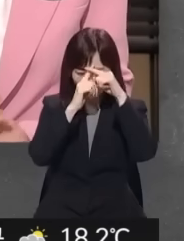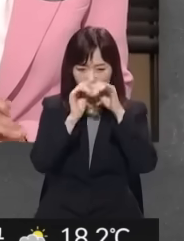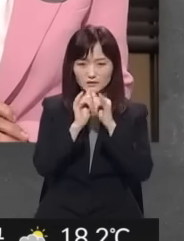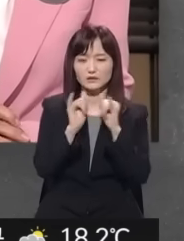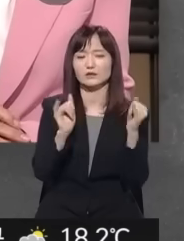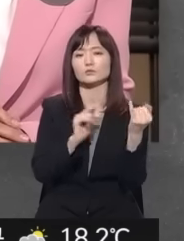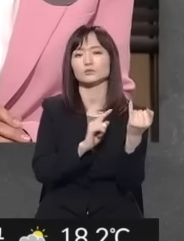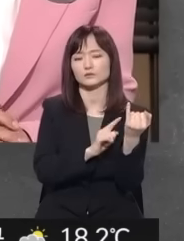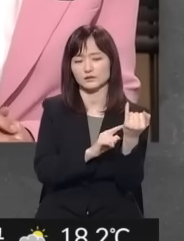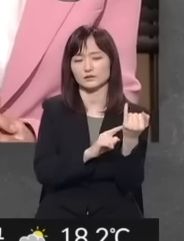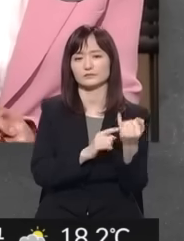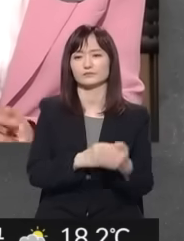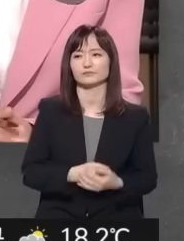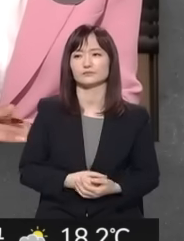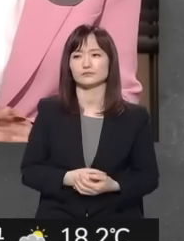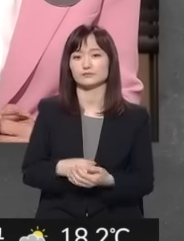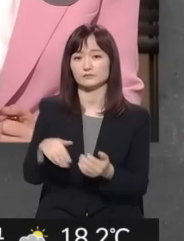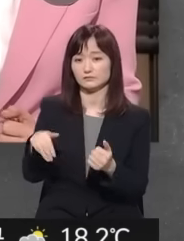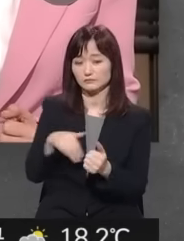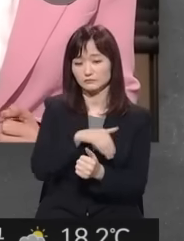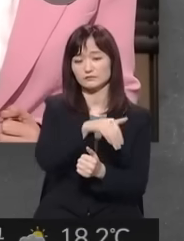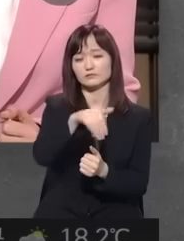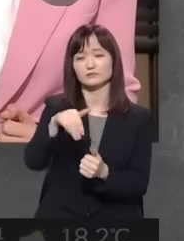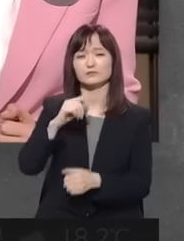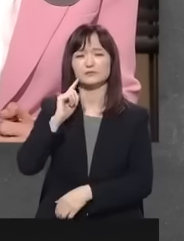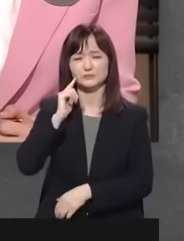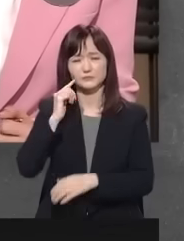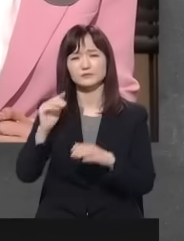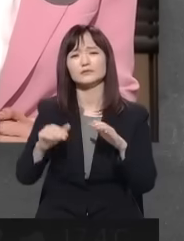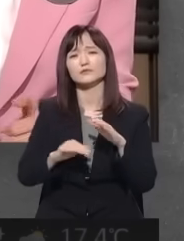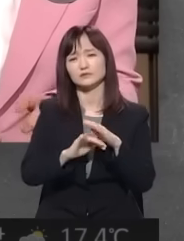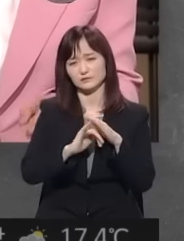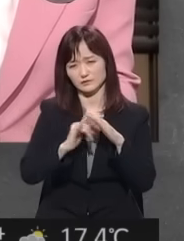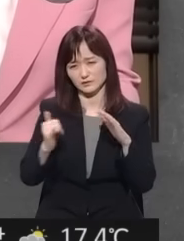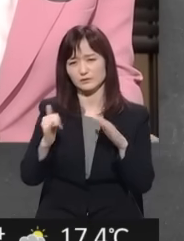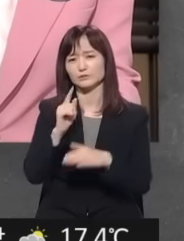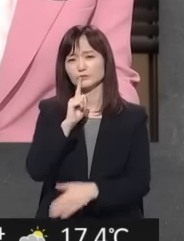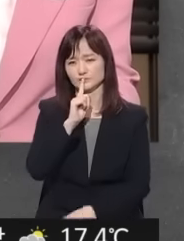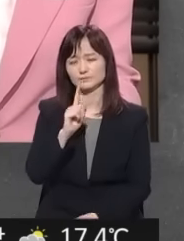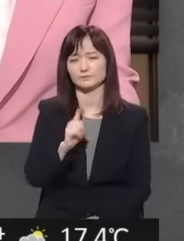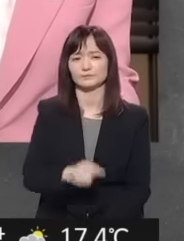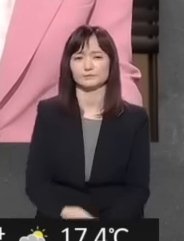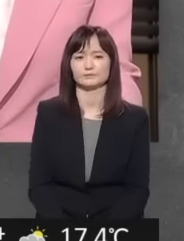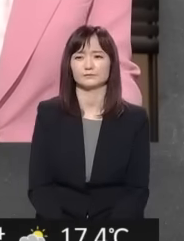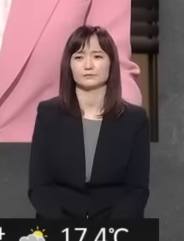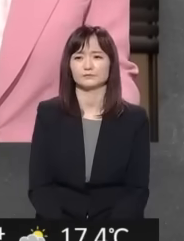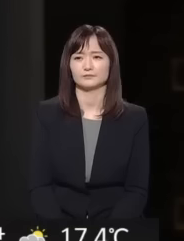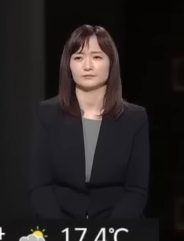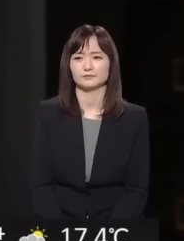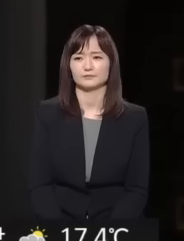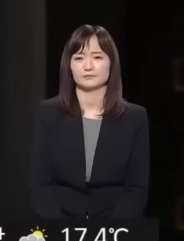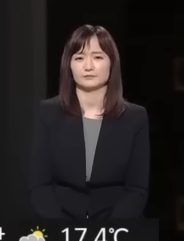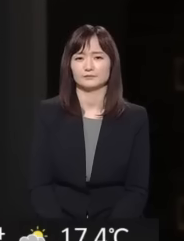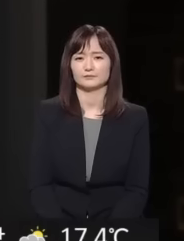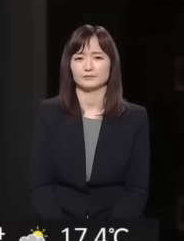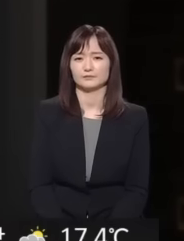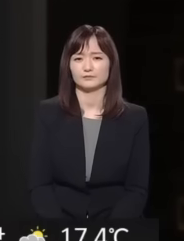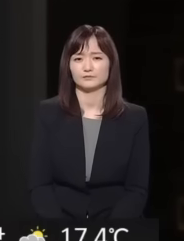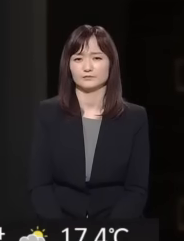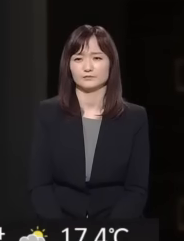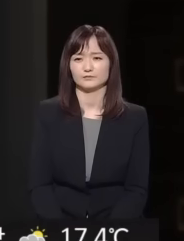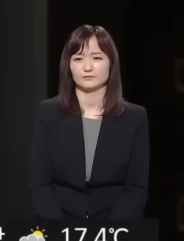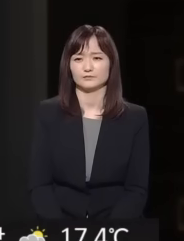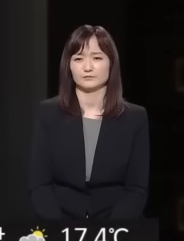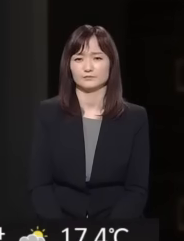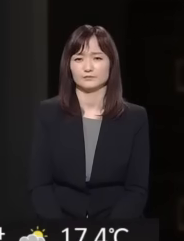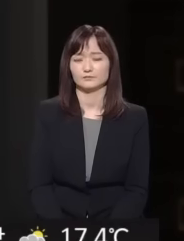만나는 커플이었다고 합니다 주변에서도 너무 예쁜 가족이었다라고 얘기하고 있습니다 자 일단 뭐 이런